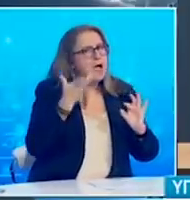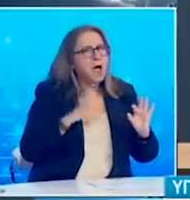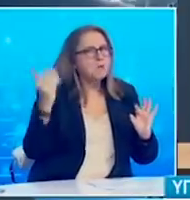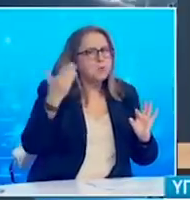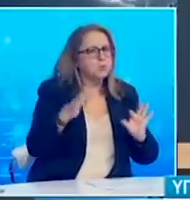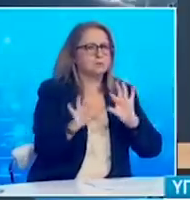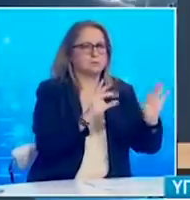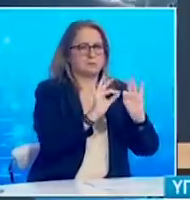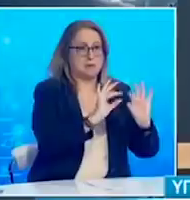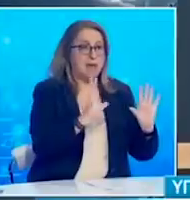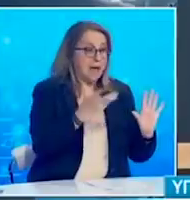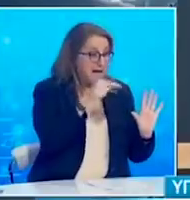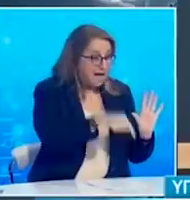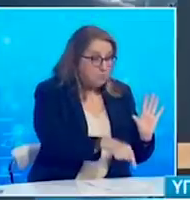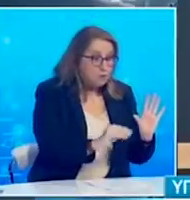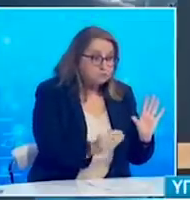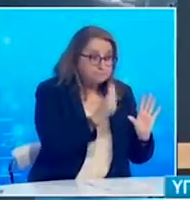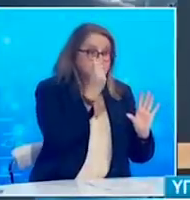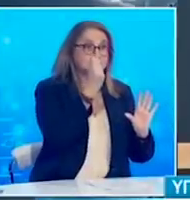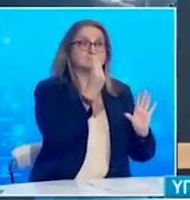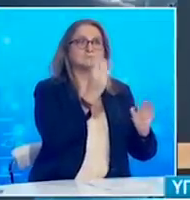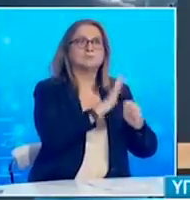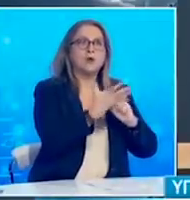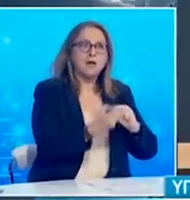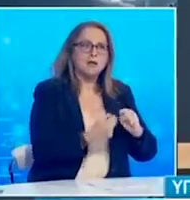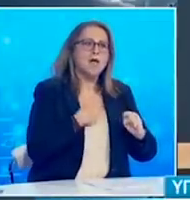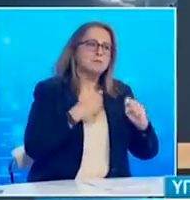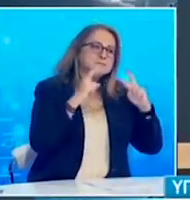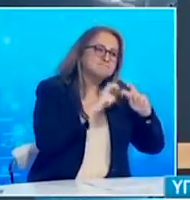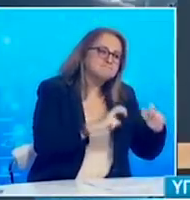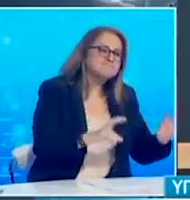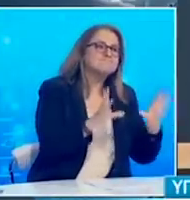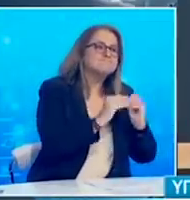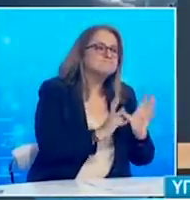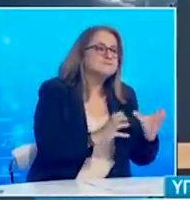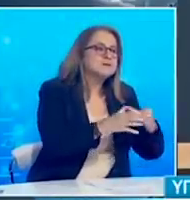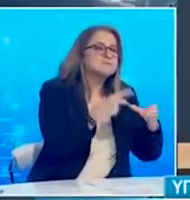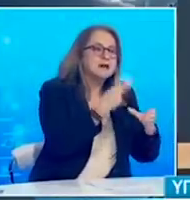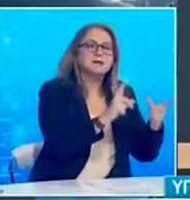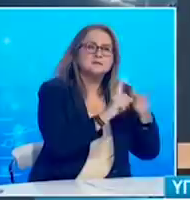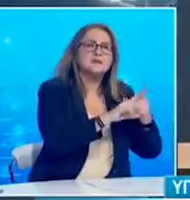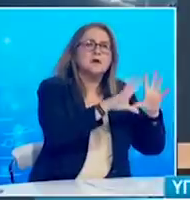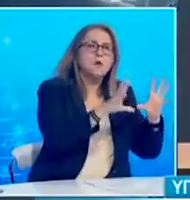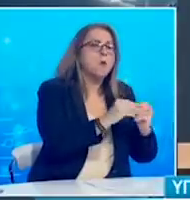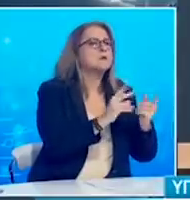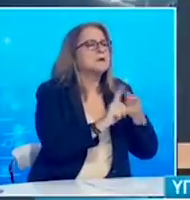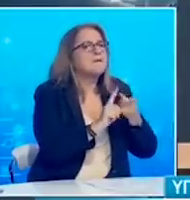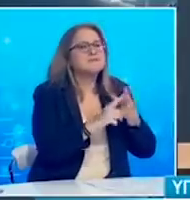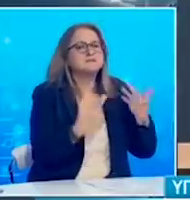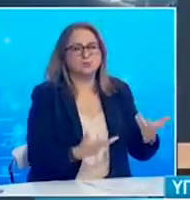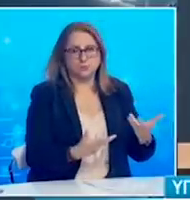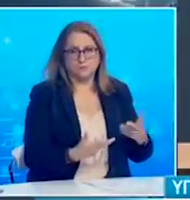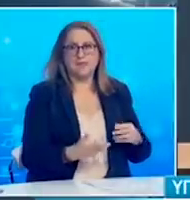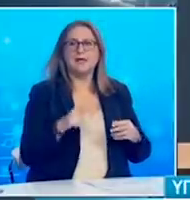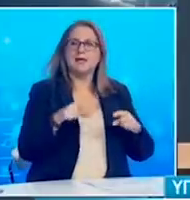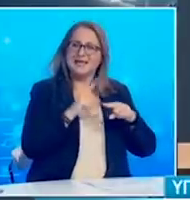τα επιβεβαιωμένα κρούσματα και μόνο. Η Ελλάδα εξακολουθεί να βρίσκεται σε ένα καλό επιδημιολογικό επίπεδο. Αυτό δεν σημαίνει όμως ότι